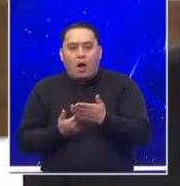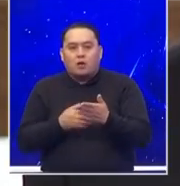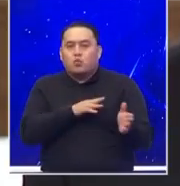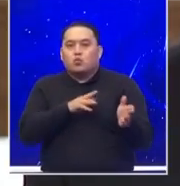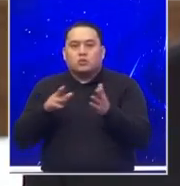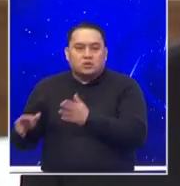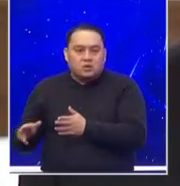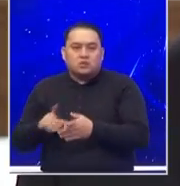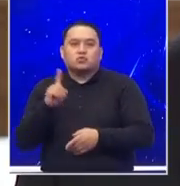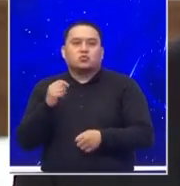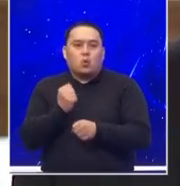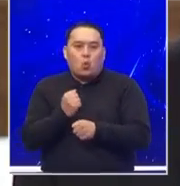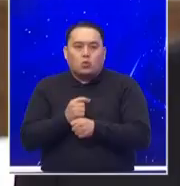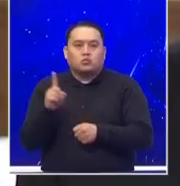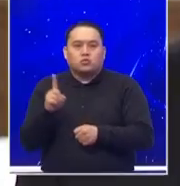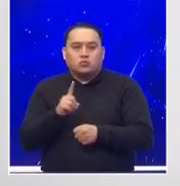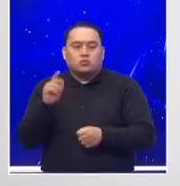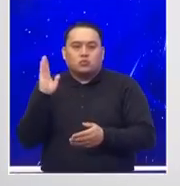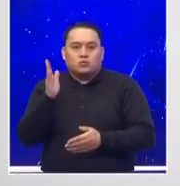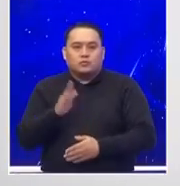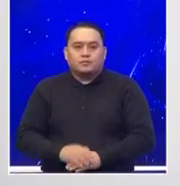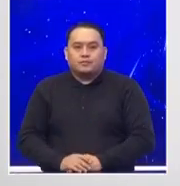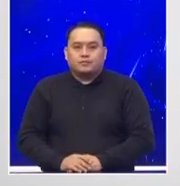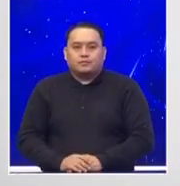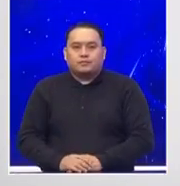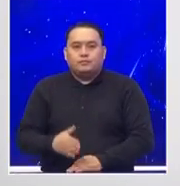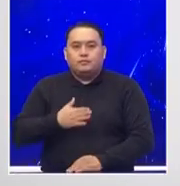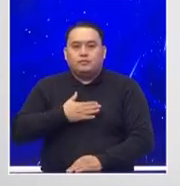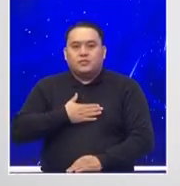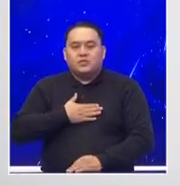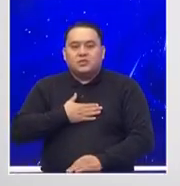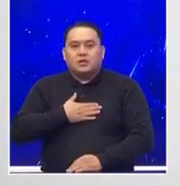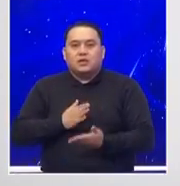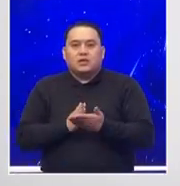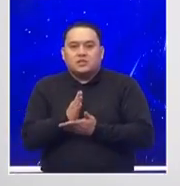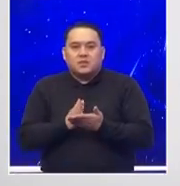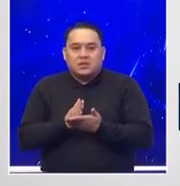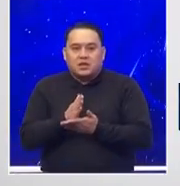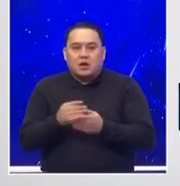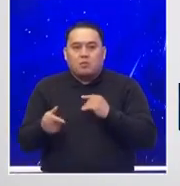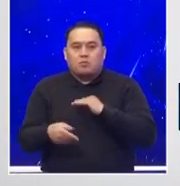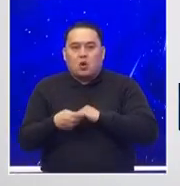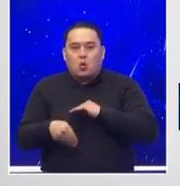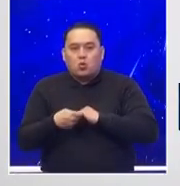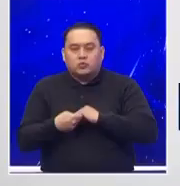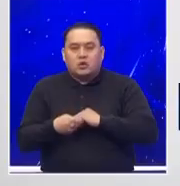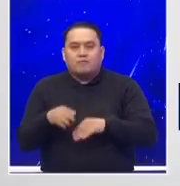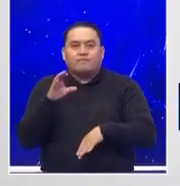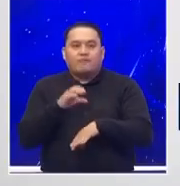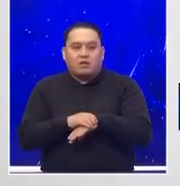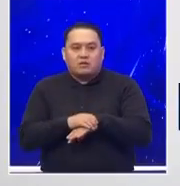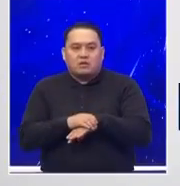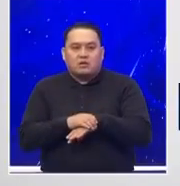өтті, не істеді, не қойды деген деді. Жаңа өтініш білдірушінің тарапынан, яғни қызметкерлердің коррупцияға деген жол беру фактілері